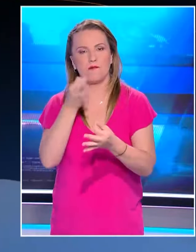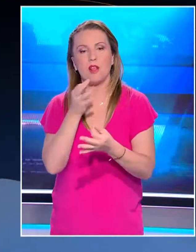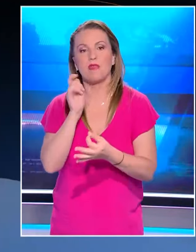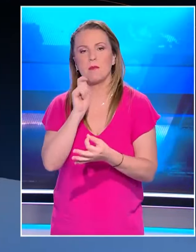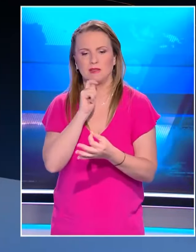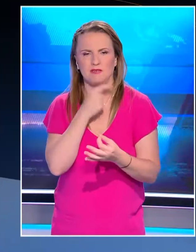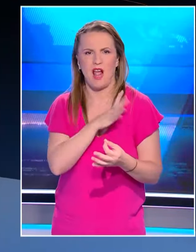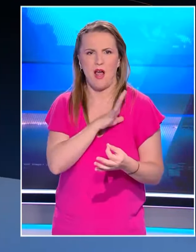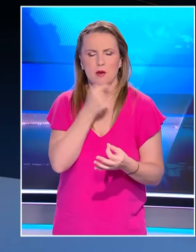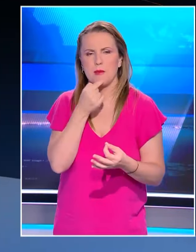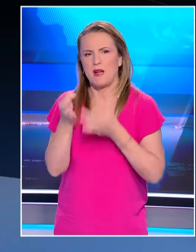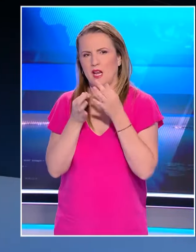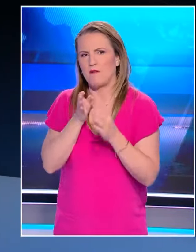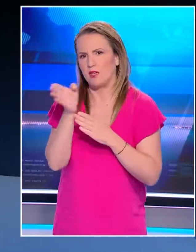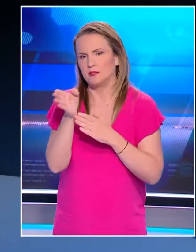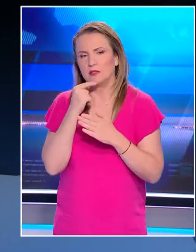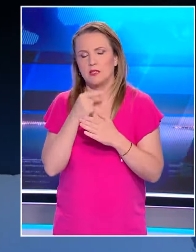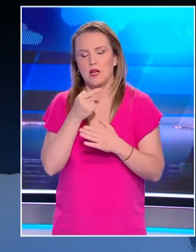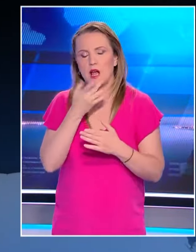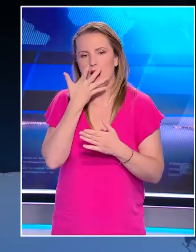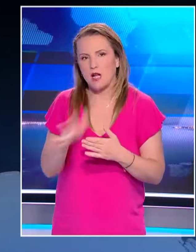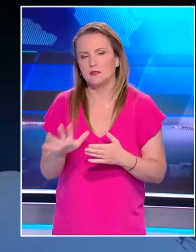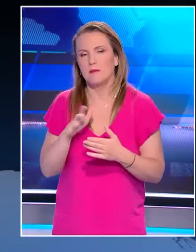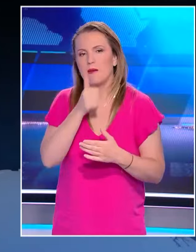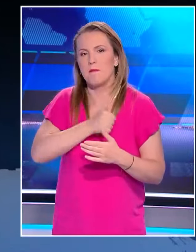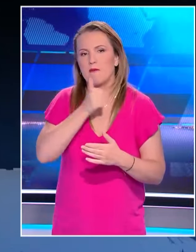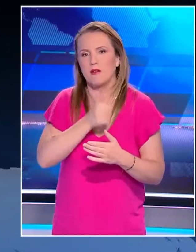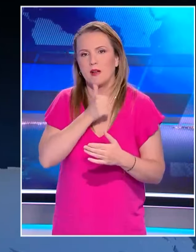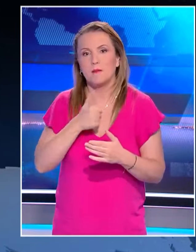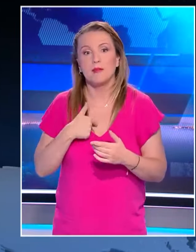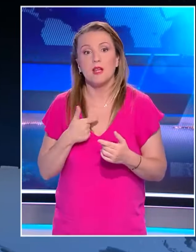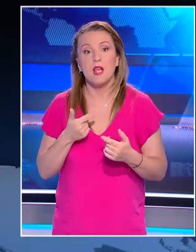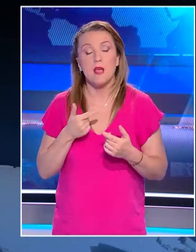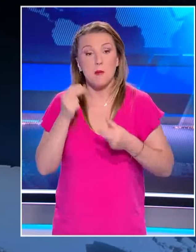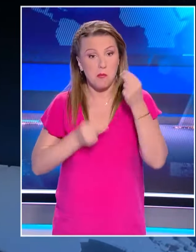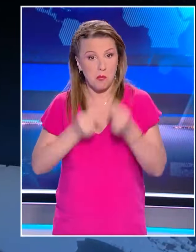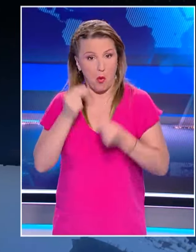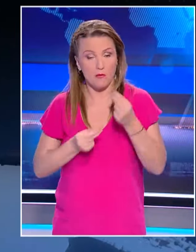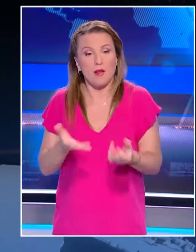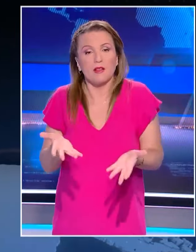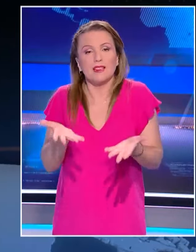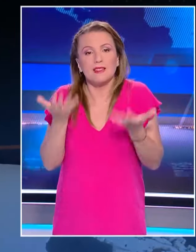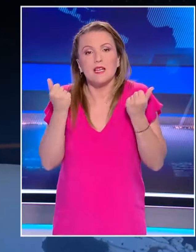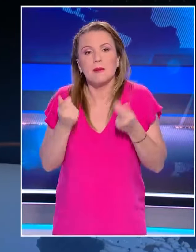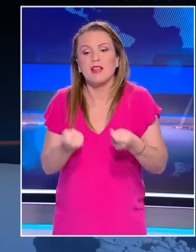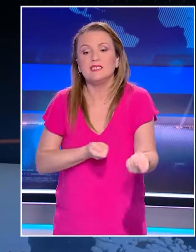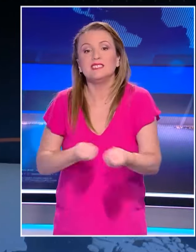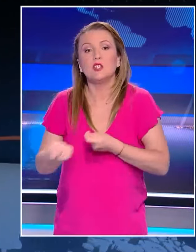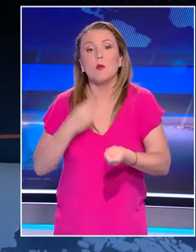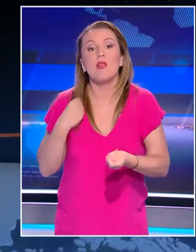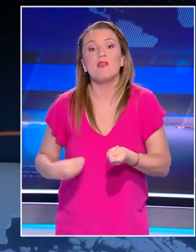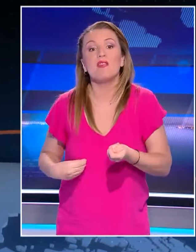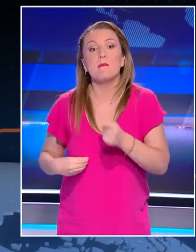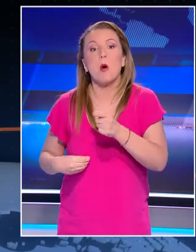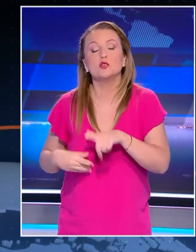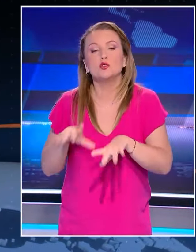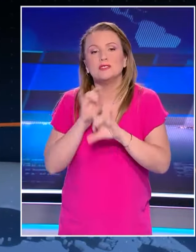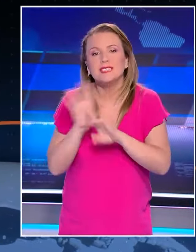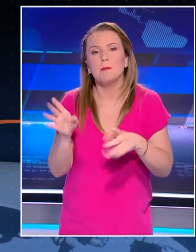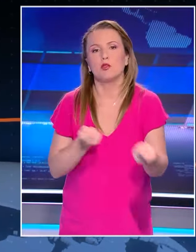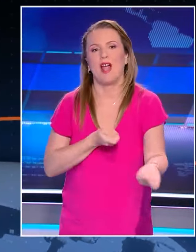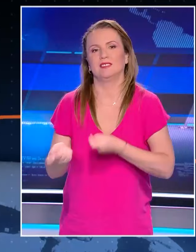Γιάκα, τις εφιαλτικές στιγμές που έζησαν. Το θέμα μας είναι ότι δεν υπήρχε συντονισμός από το Δήμο. Αυτό που